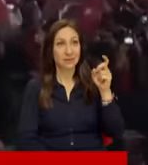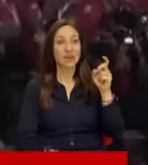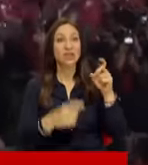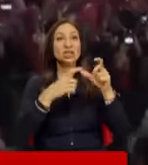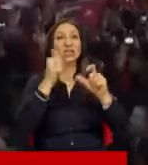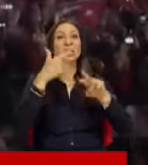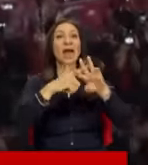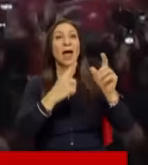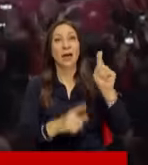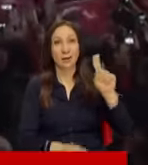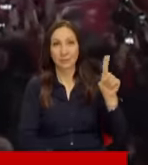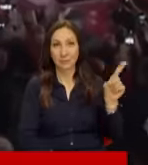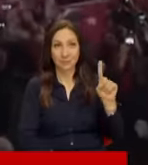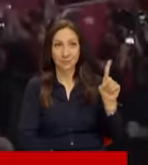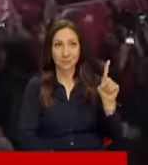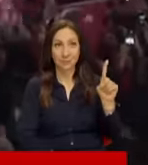Şile,